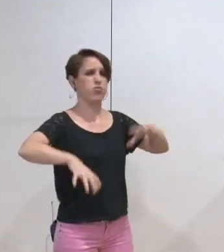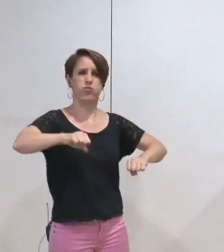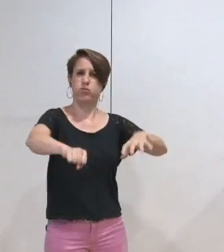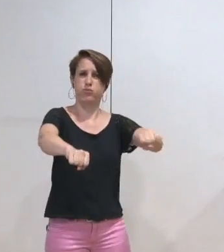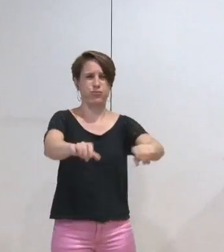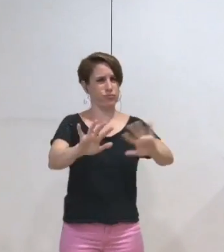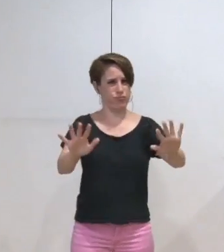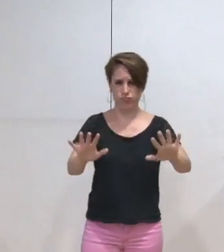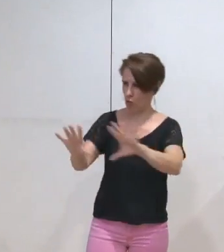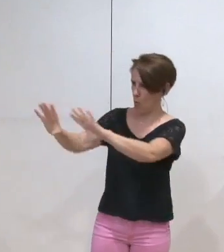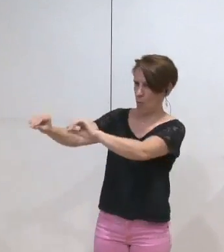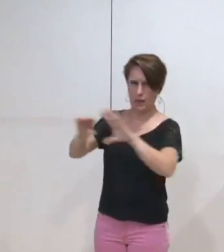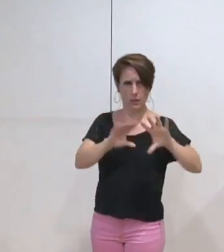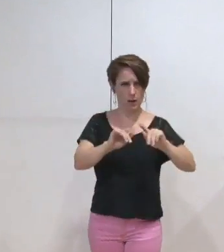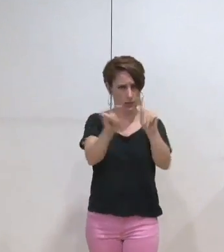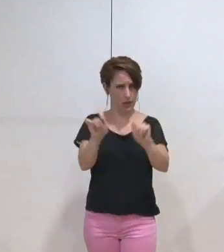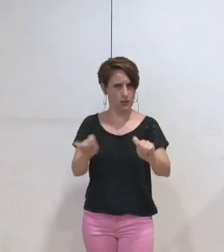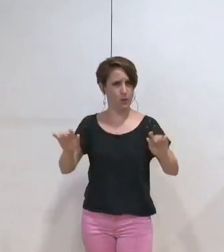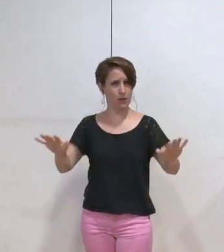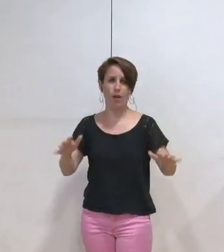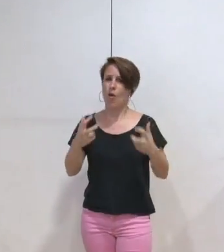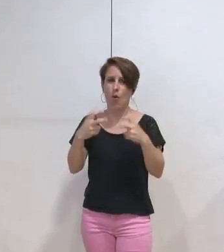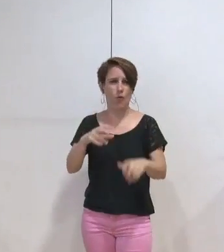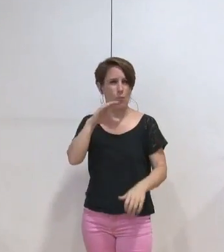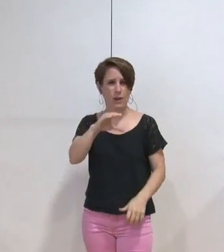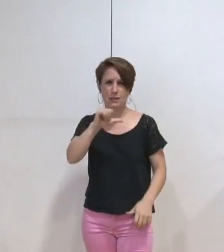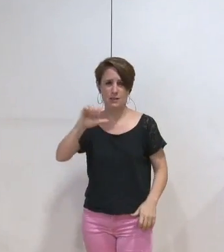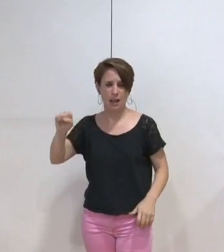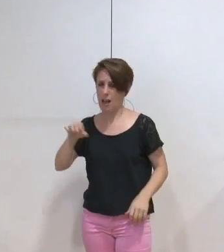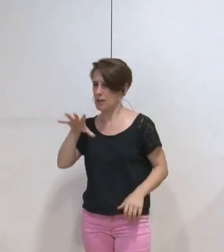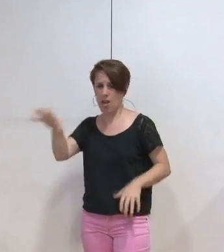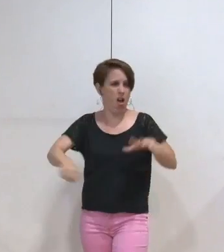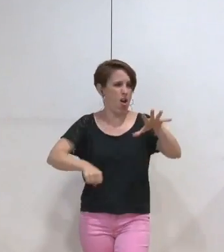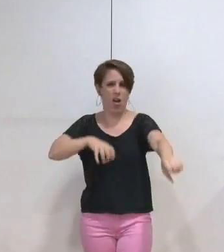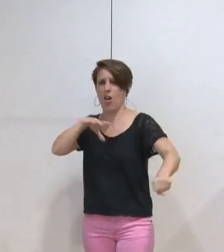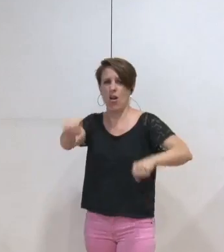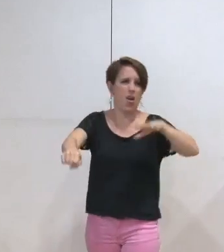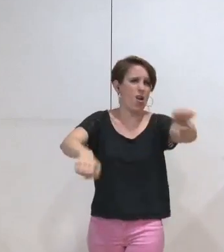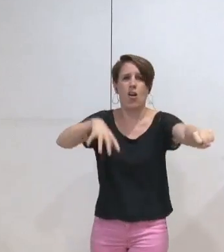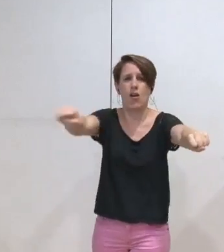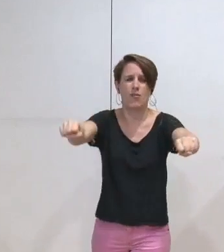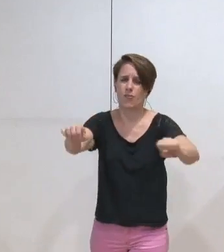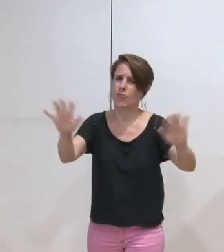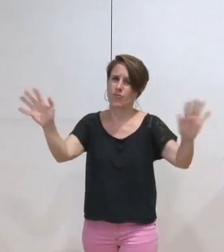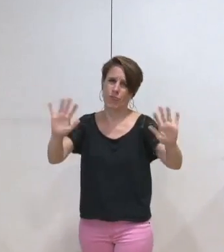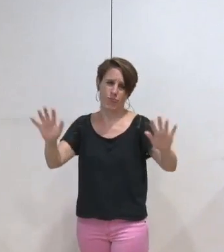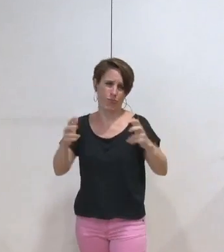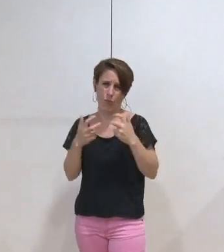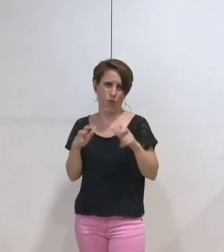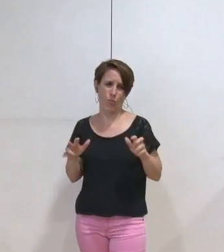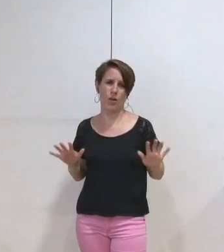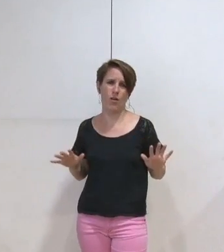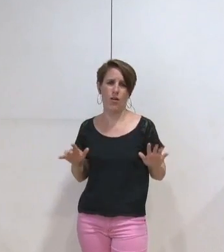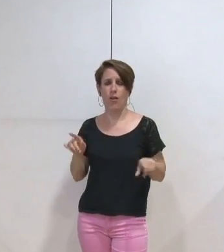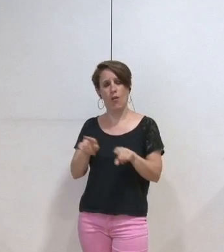ne souhaitons pas avoir un CCAS qui attraperait tout qui attraperait tous les dispositifs autour de lui qui aurait un catalogue de